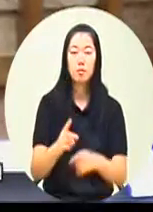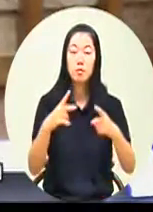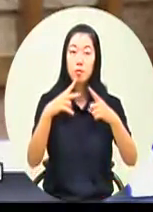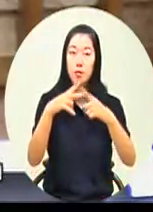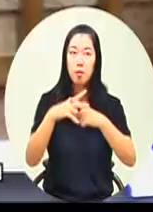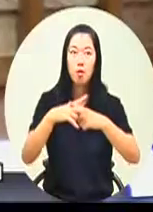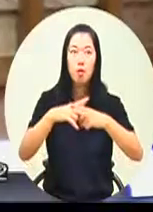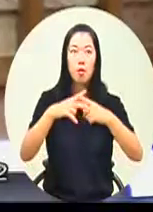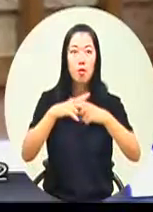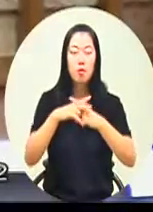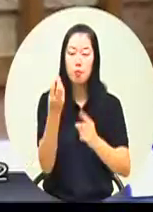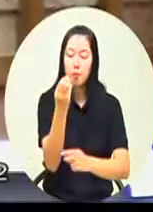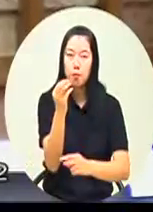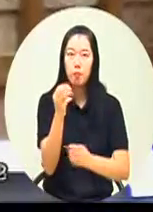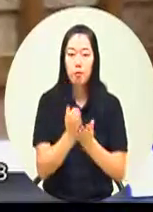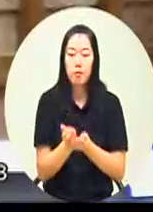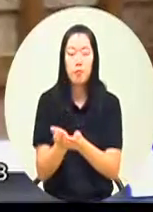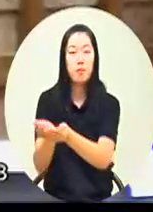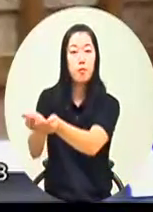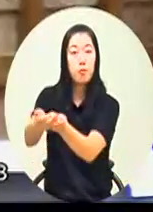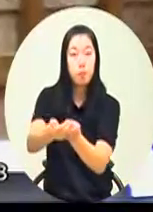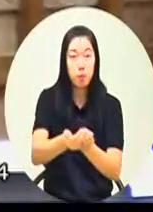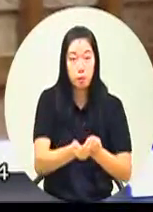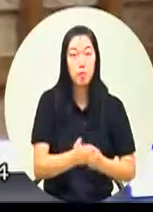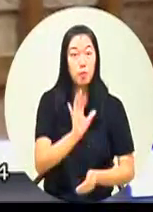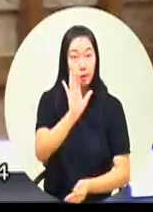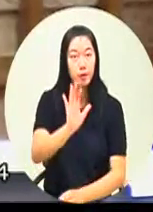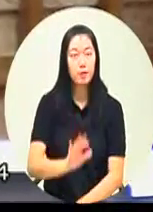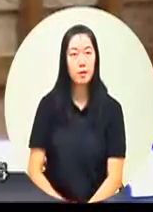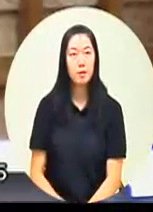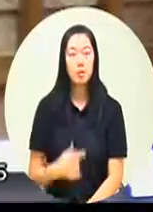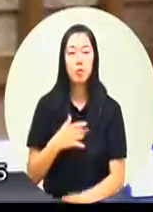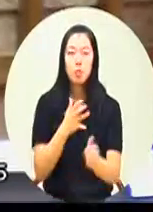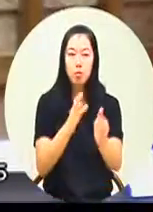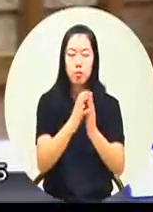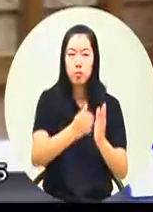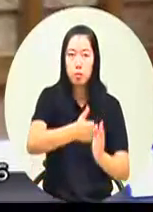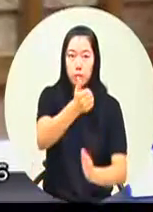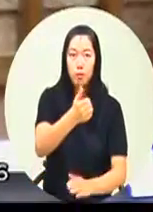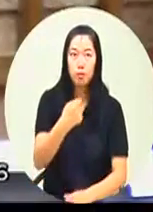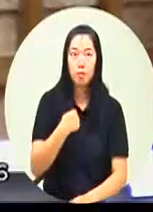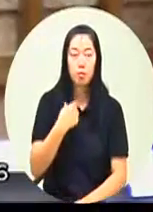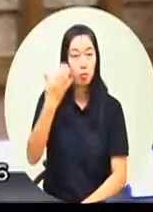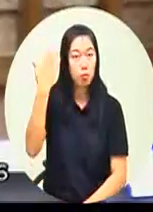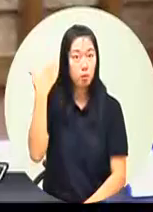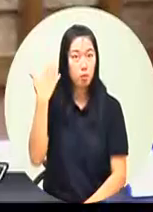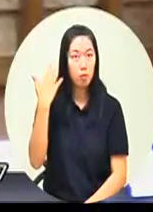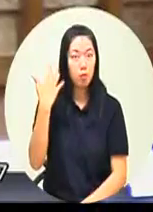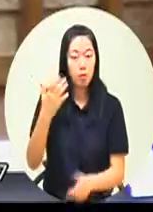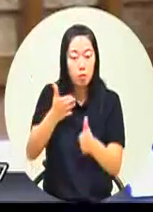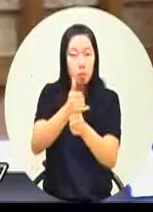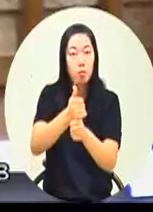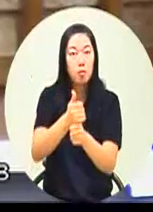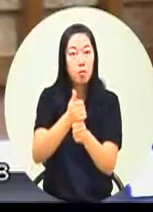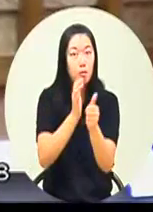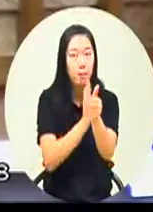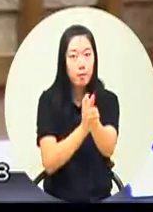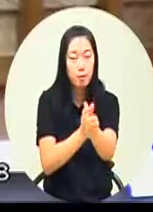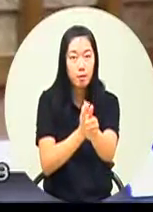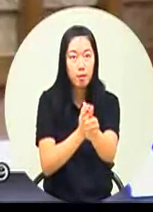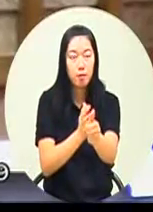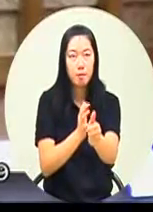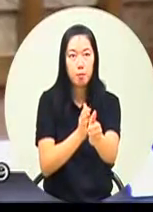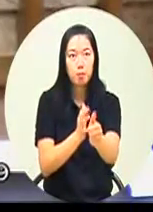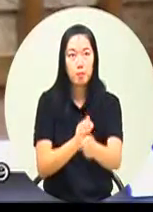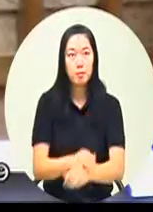的这个航线啦哈。我想请一下那个交通局长，在我上一次一个总咨询的咨